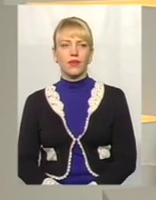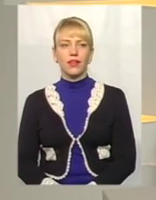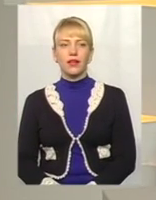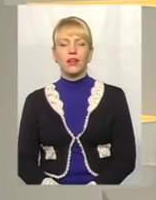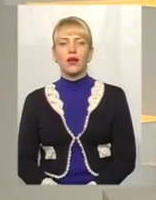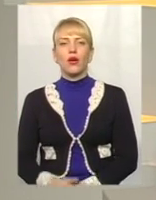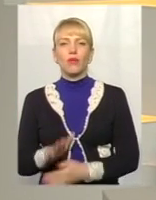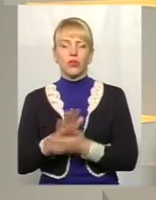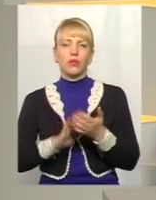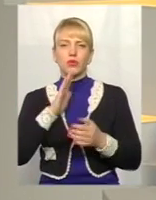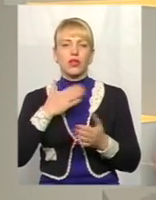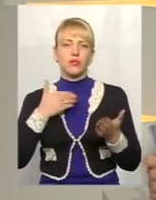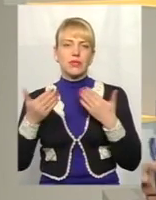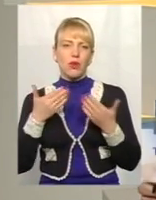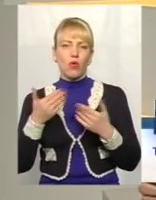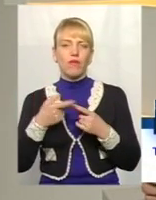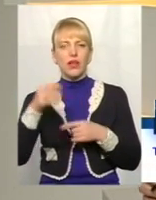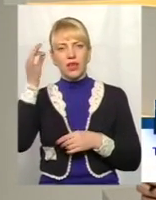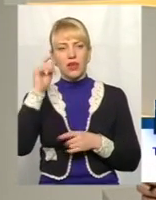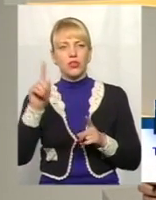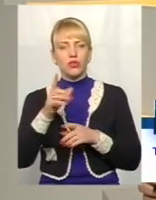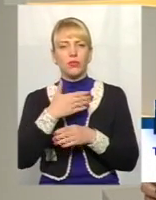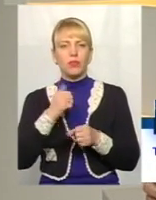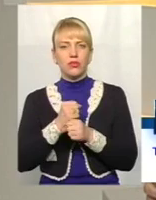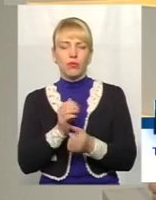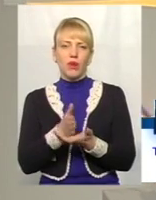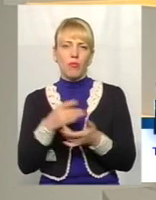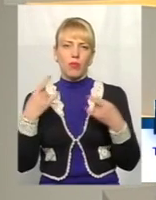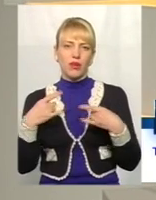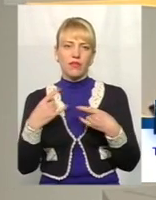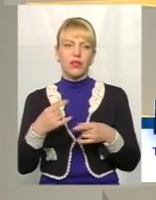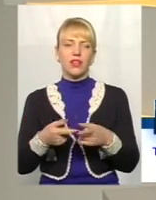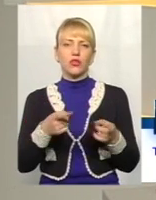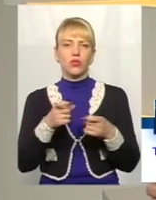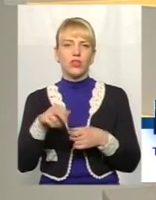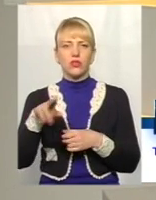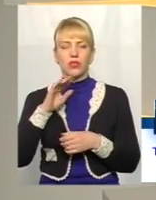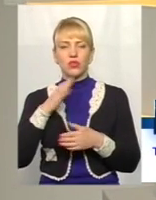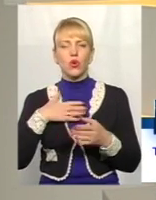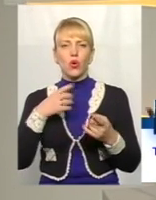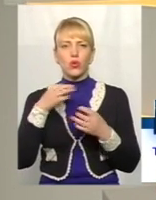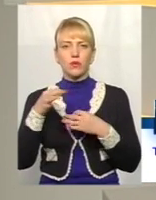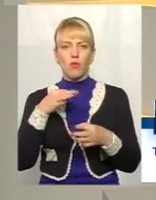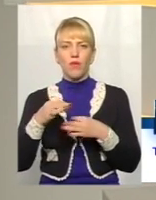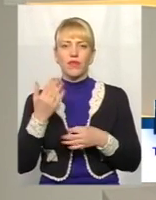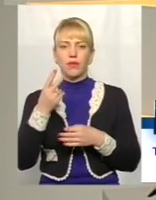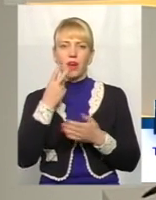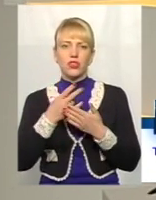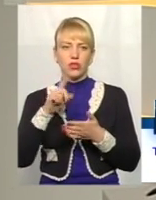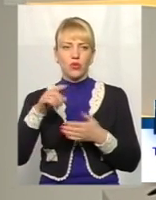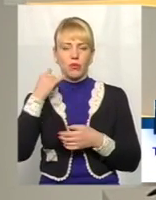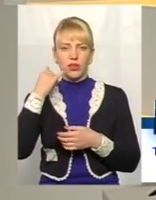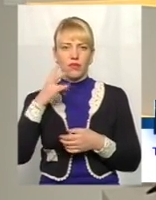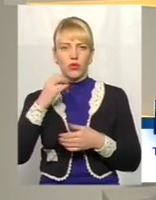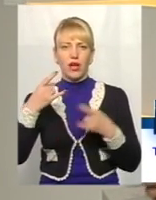Ми продовжуємо наше спілкування. Нагадую телеглядачам, що працюємо ми у прямому ефірі, тож долучайтесь до розмови. Номер телефону бачите на своїх